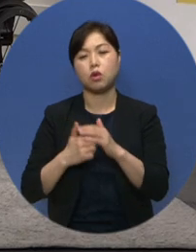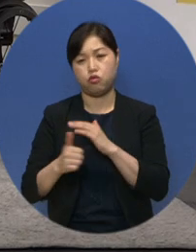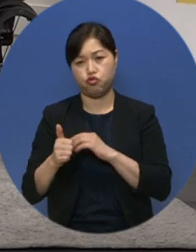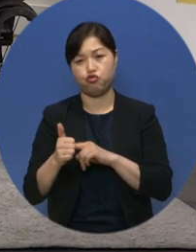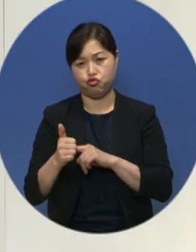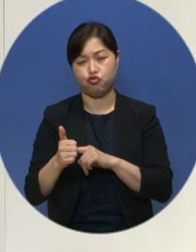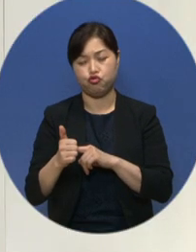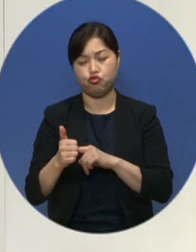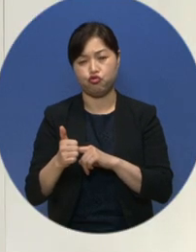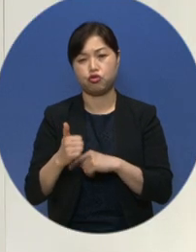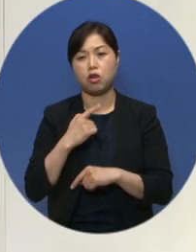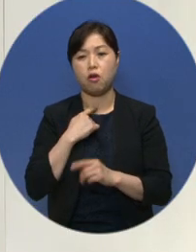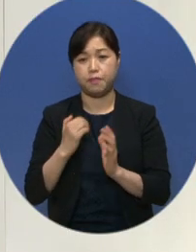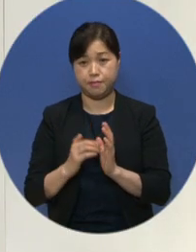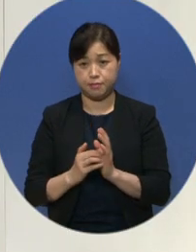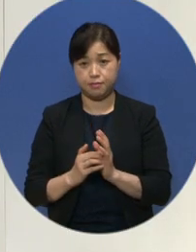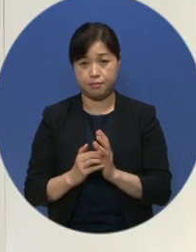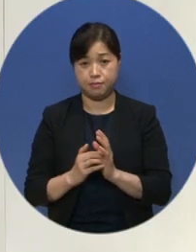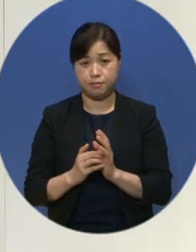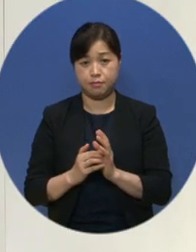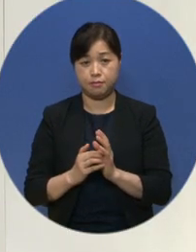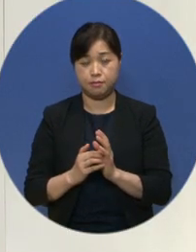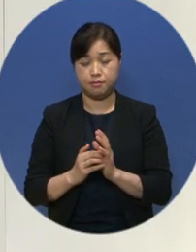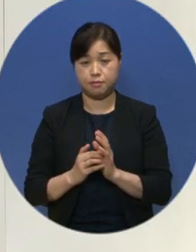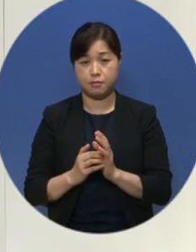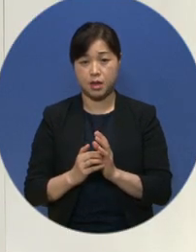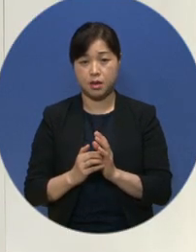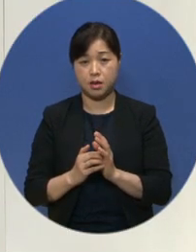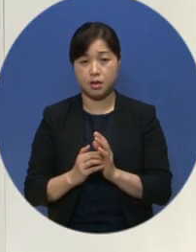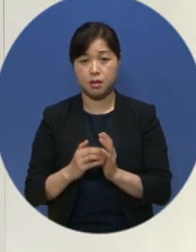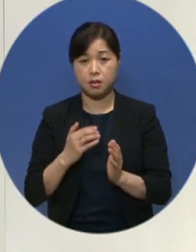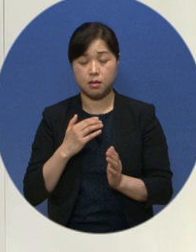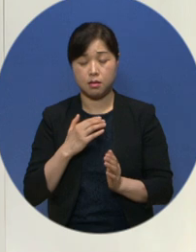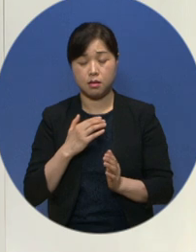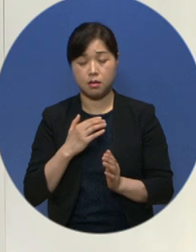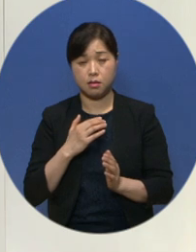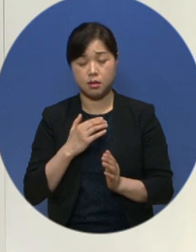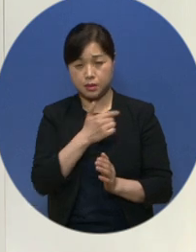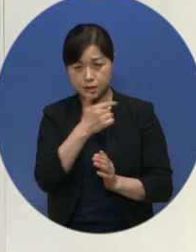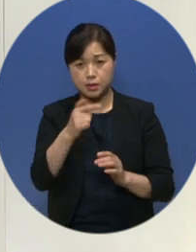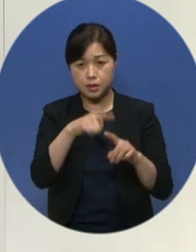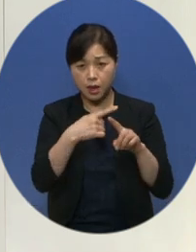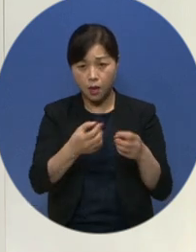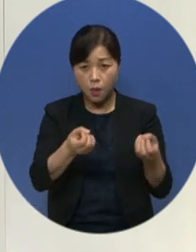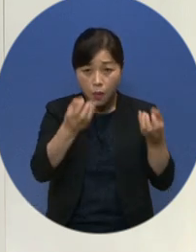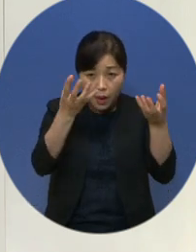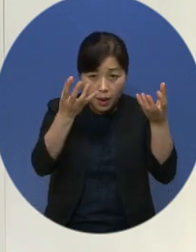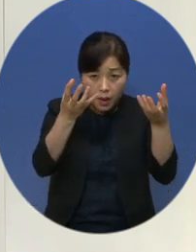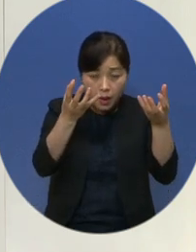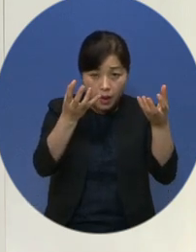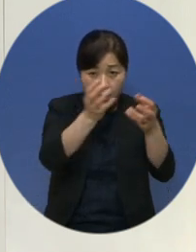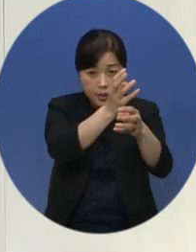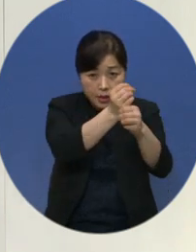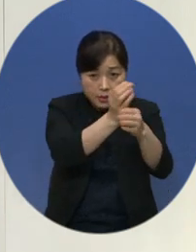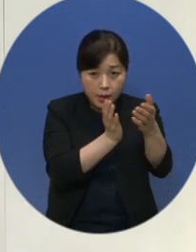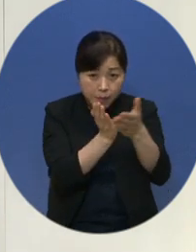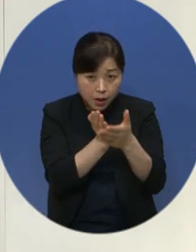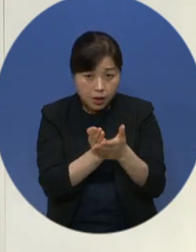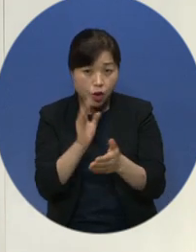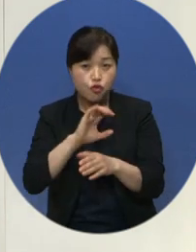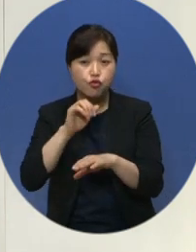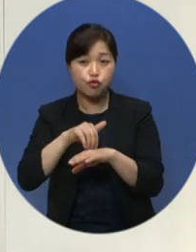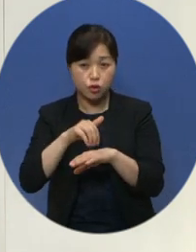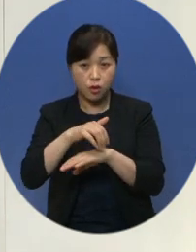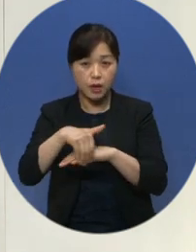어떤 그 대회가 있으면 은 그 큰 대회를 맞추어서 훈련 스케줄도 짜이게